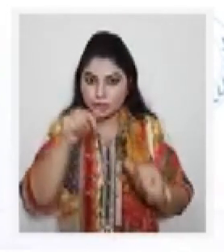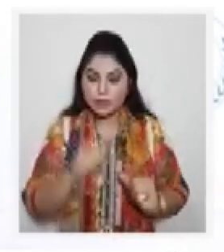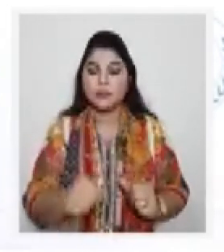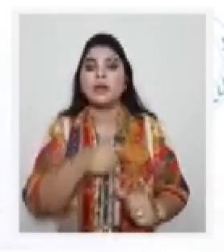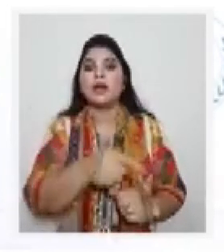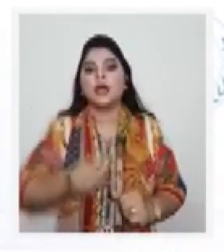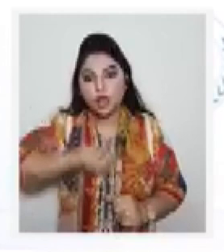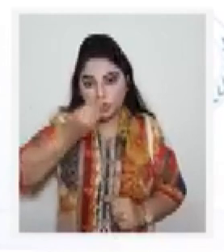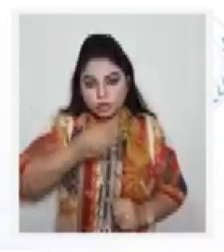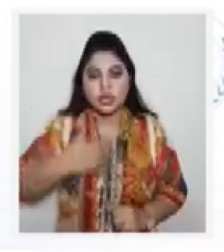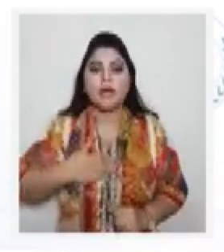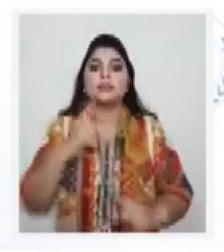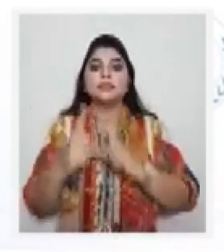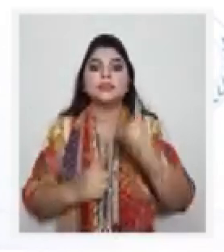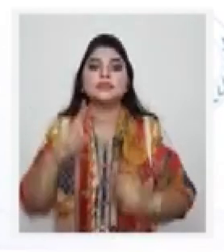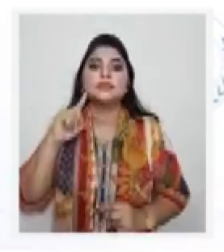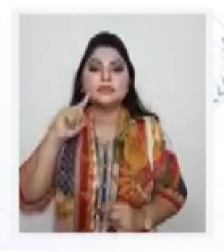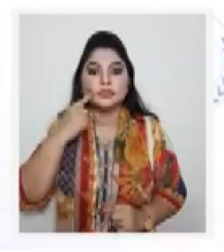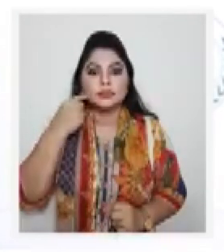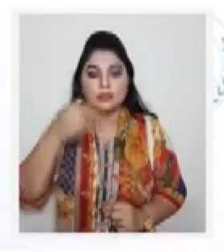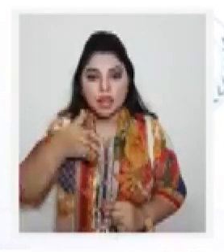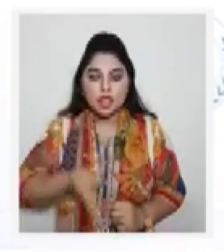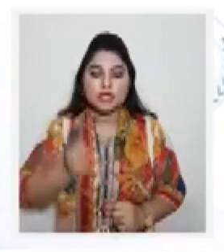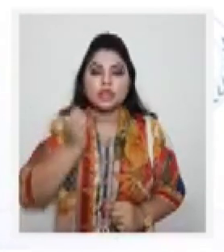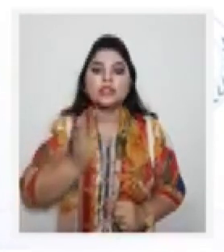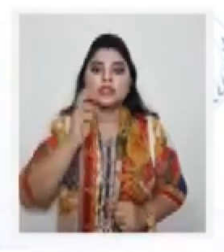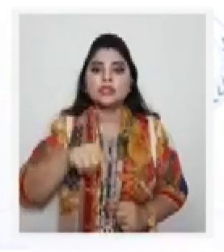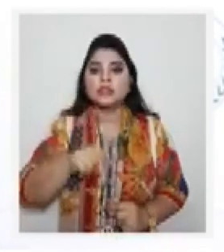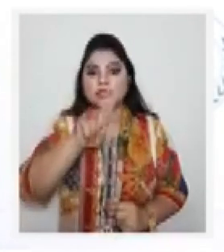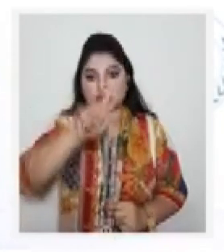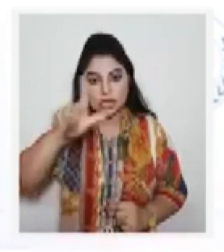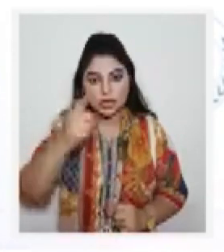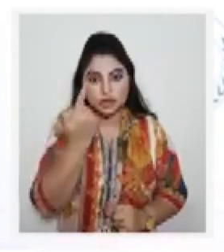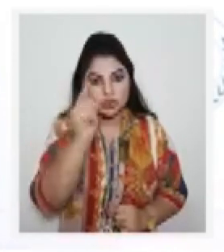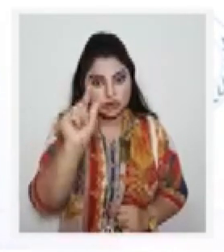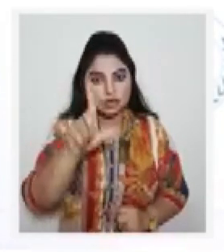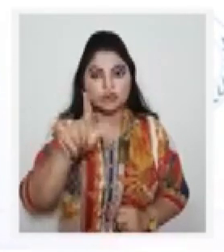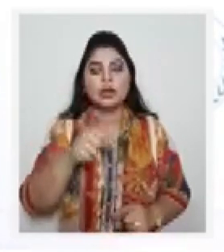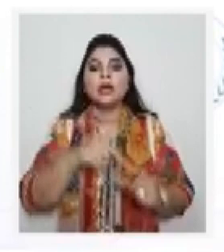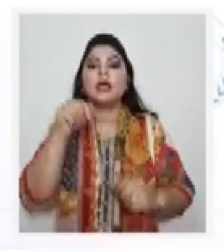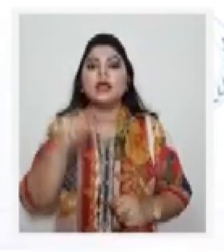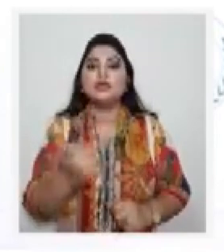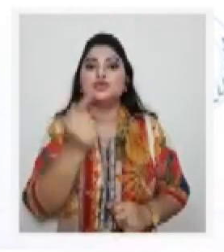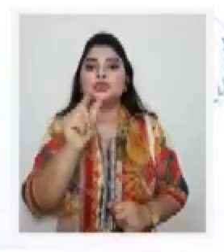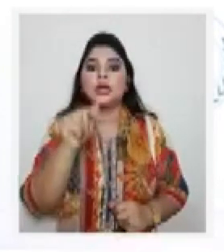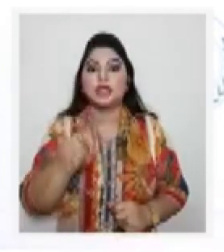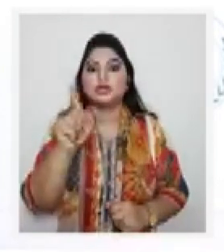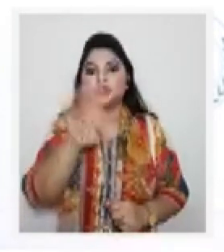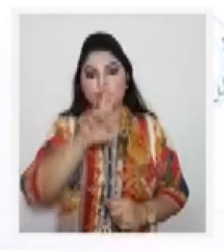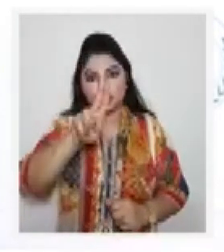মতো আজও আমি অধ্যাপক ডাক্তার নাসিমা সুলতানা স্বাস্থ্য অধিদপ্তর থেকে দৈনিক স্বাস্থ্য বুলেটিন কোভিড-19 নিয়ে আপনাদের সামনে হাজির হয়েছি।